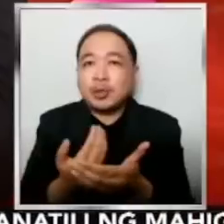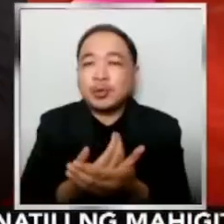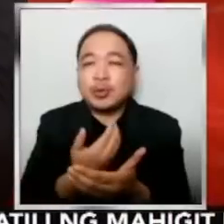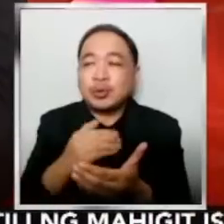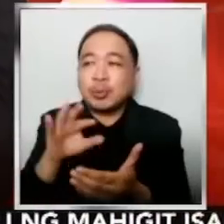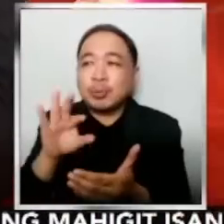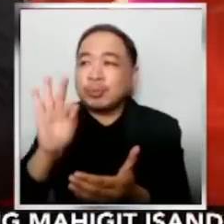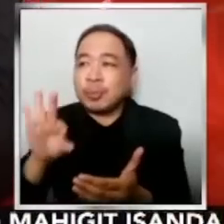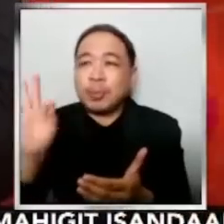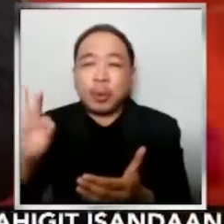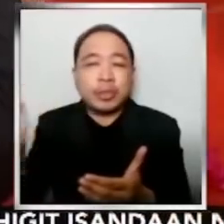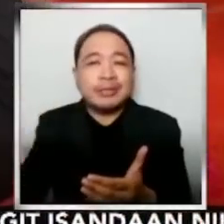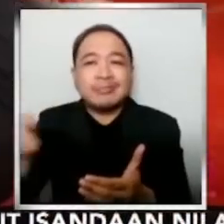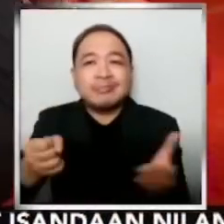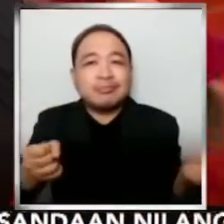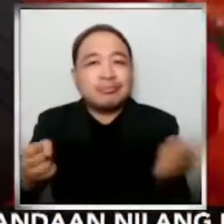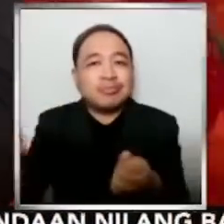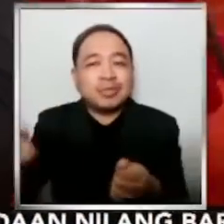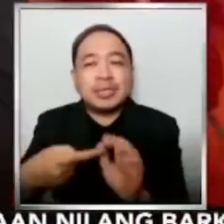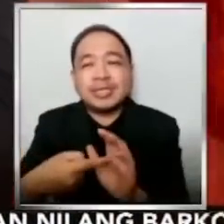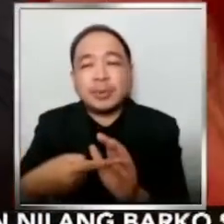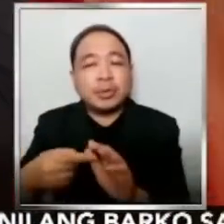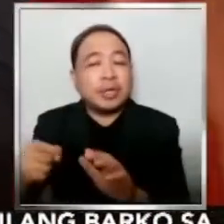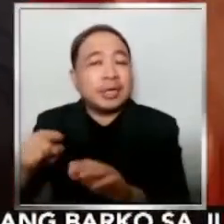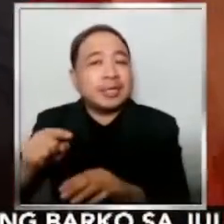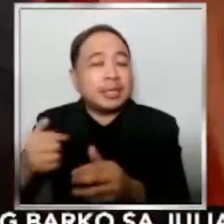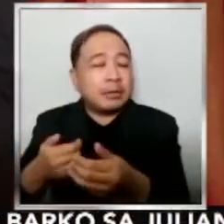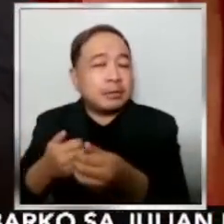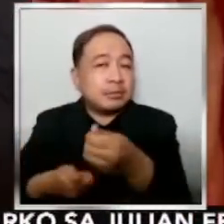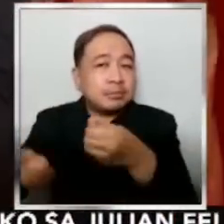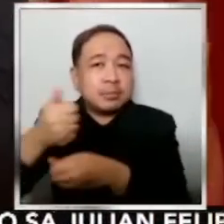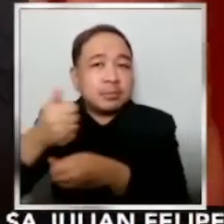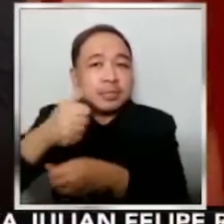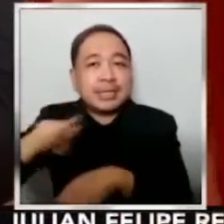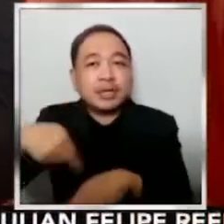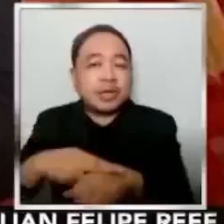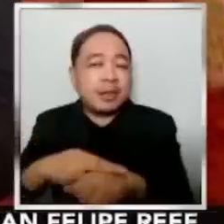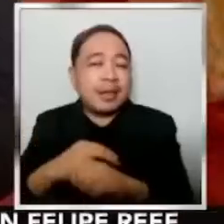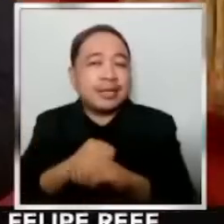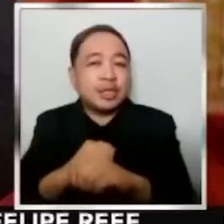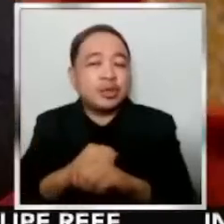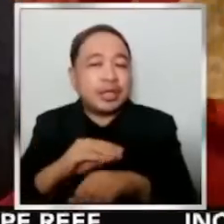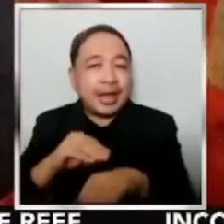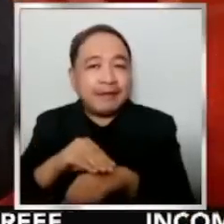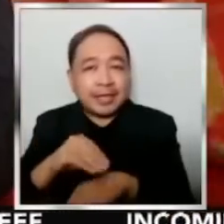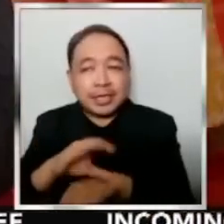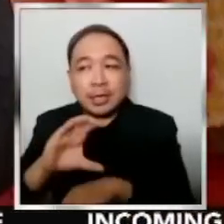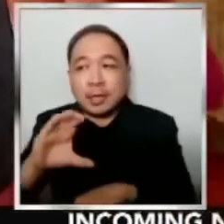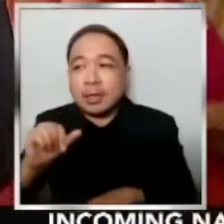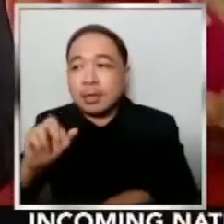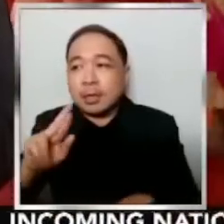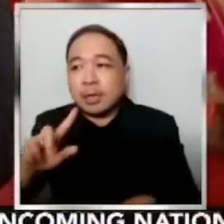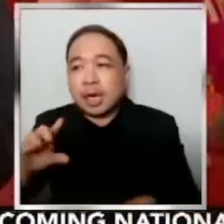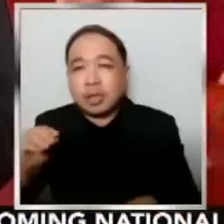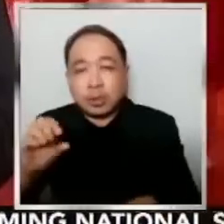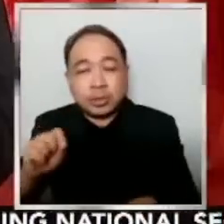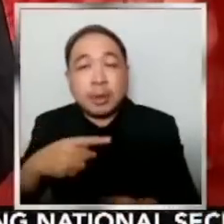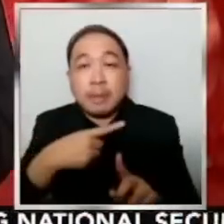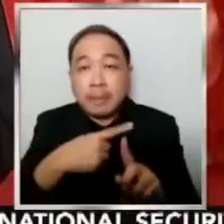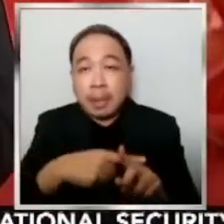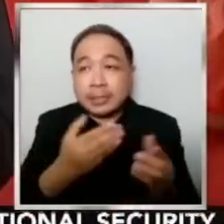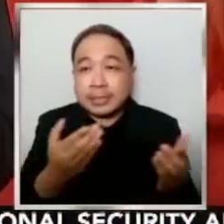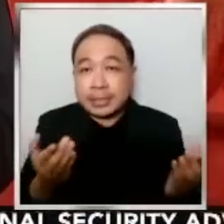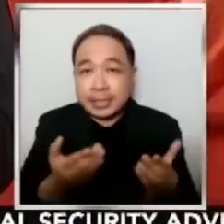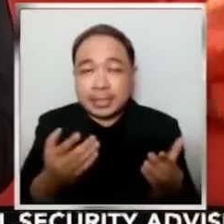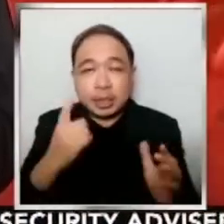gaya ng susunod na National Security Advisor na si Clarita Carlos. At sa programang ito ay binigyang parangal din at kinilala ng gobyerno